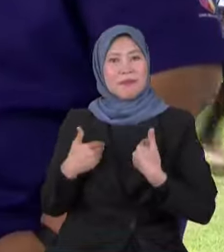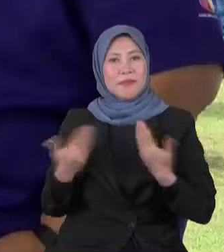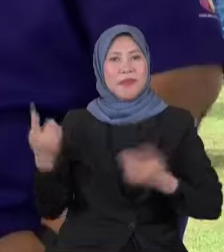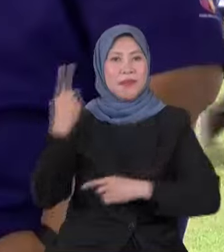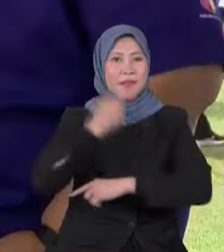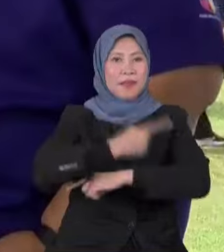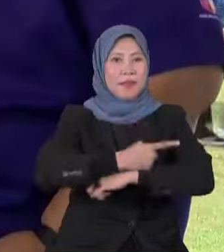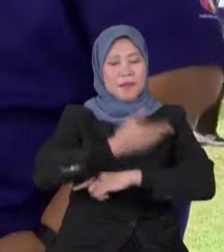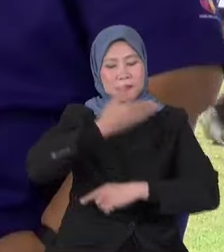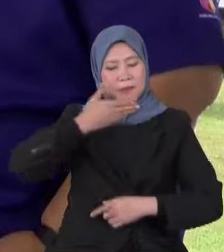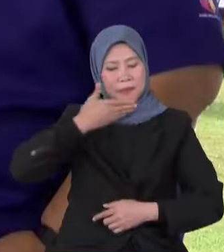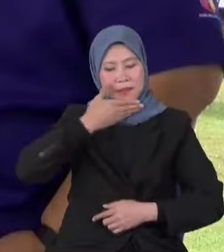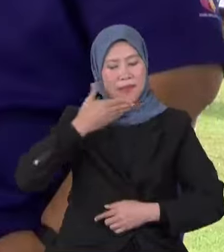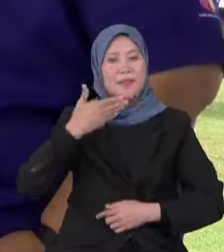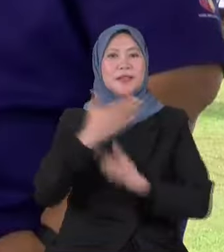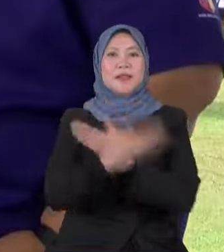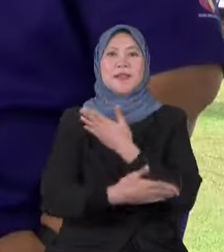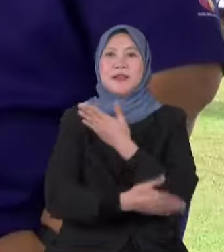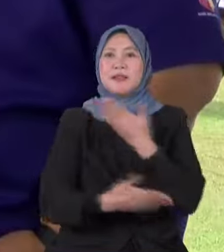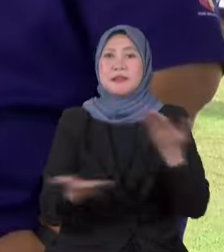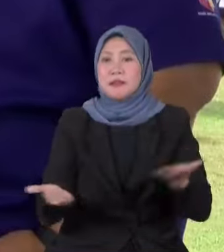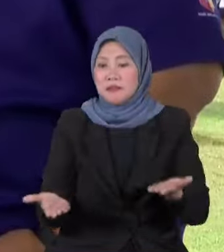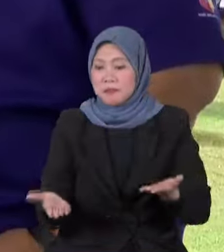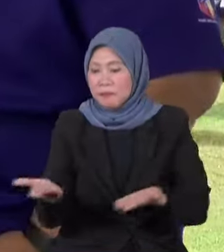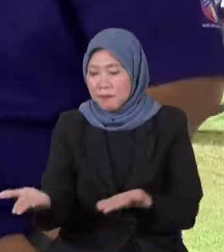Hari Belia Negara di Dataran Pahlawan ini?